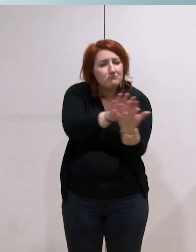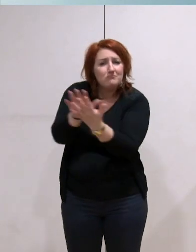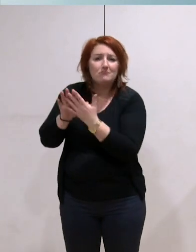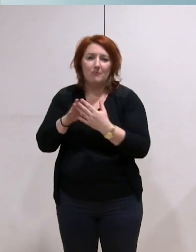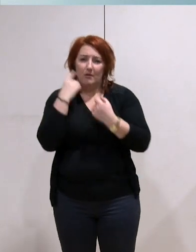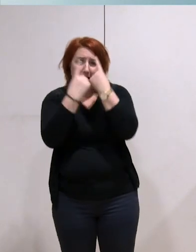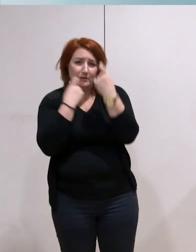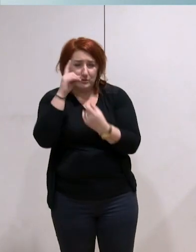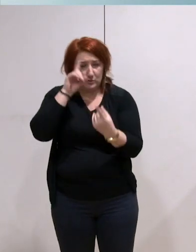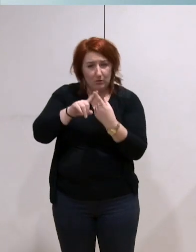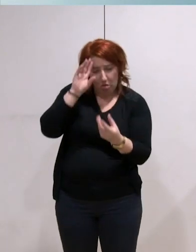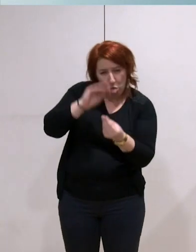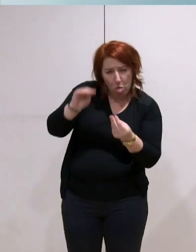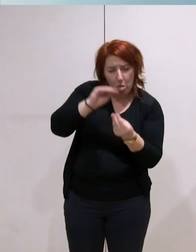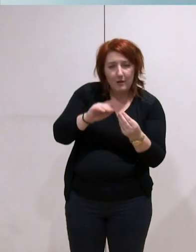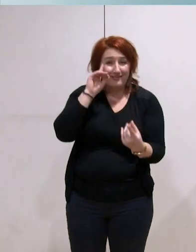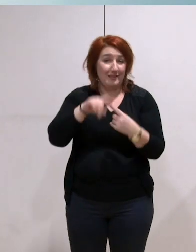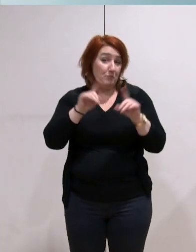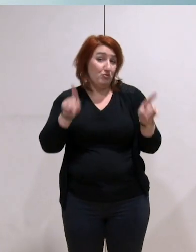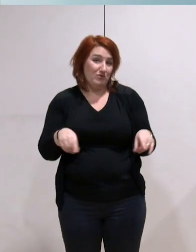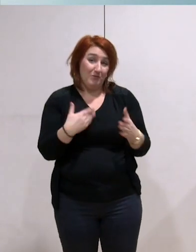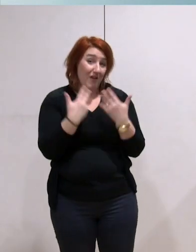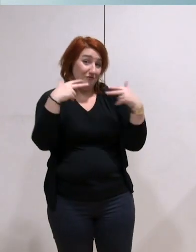oui merci Monsieur le Maire